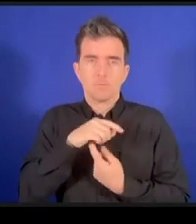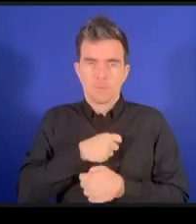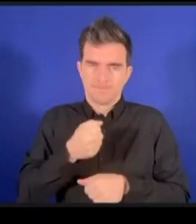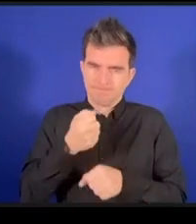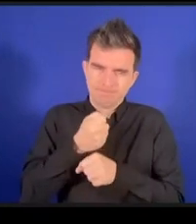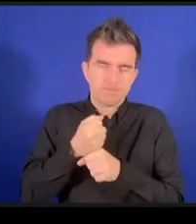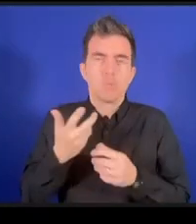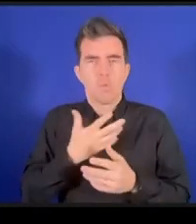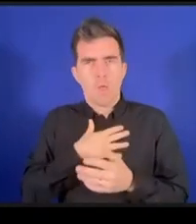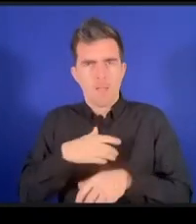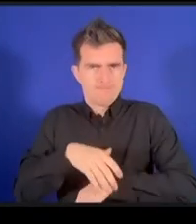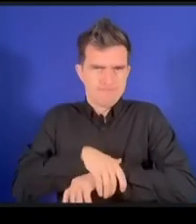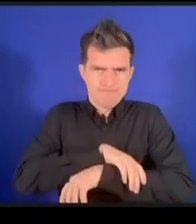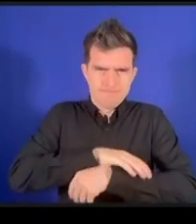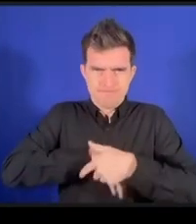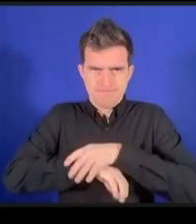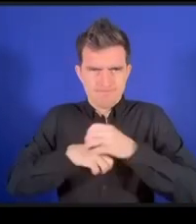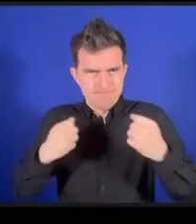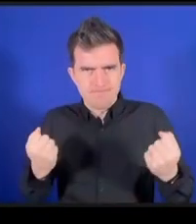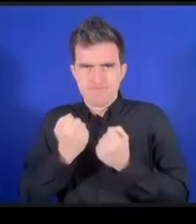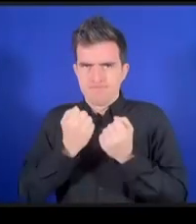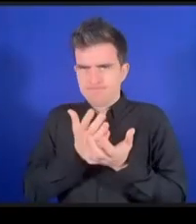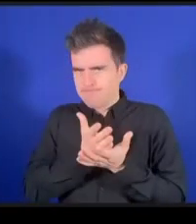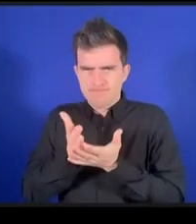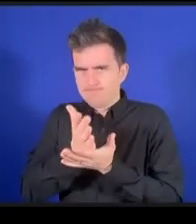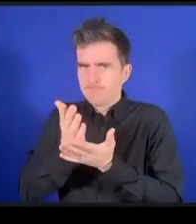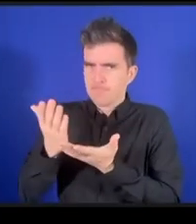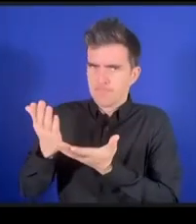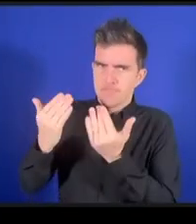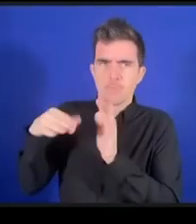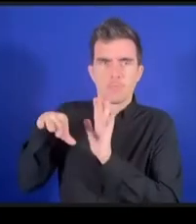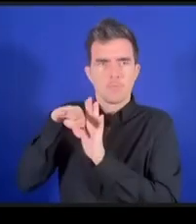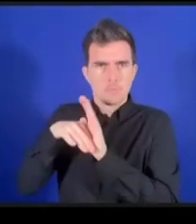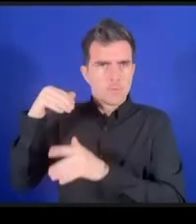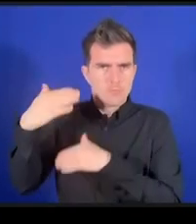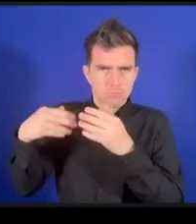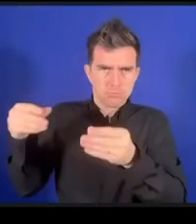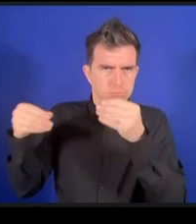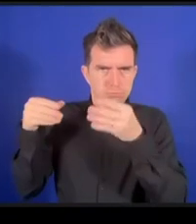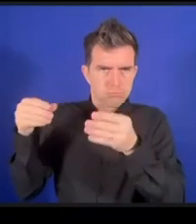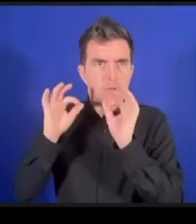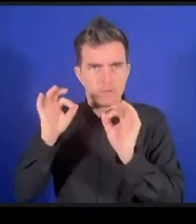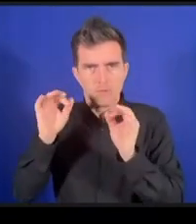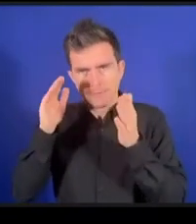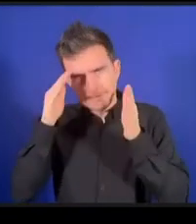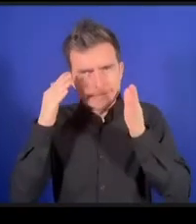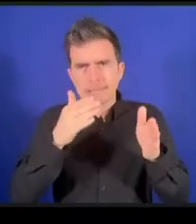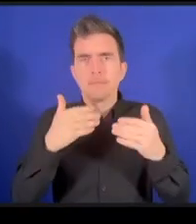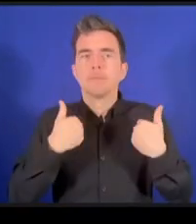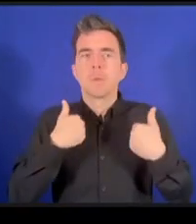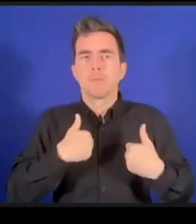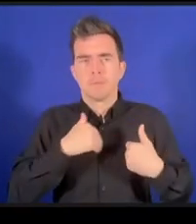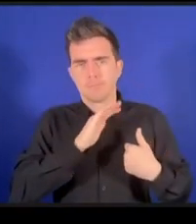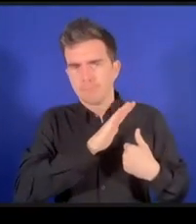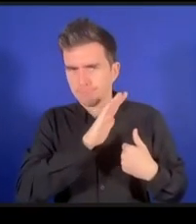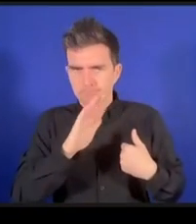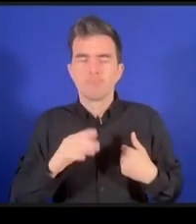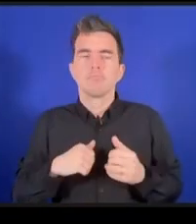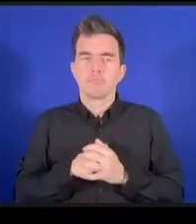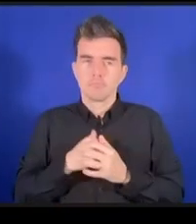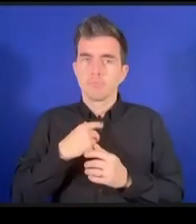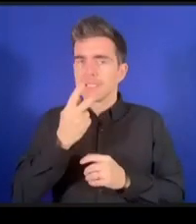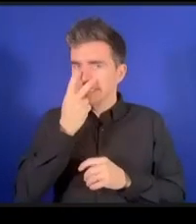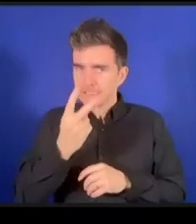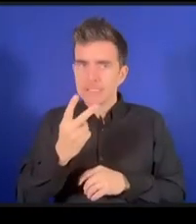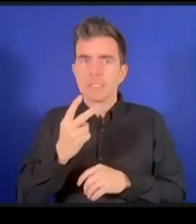экологи это года мы говорим о том Каким образом неограниченная урбанизация наносит ущерб окружающей